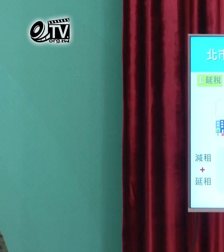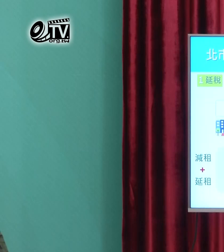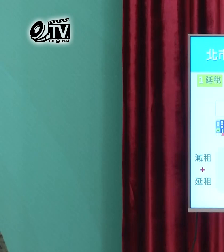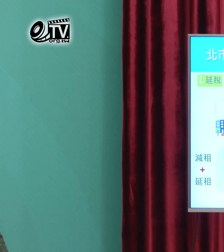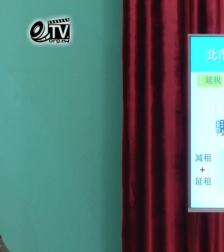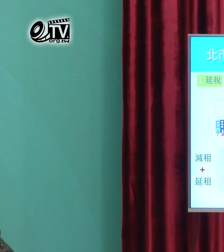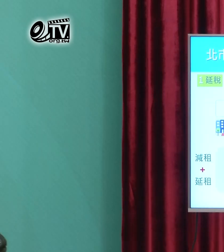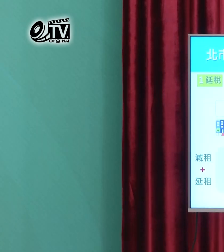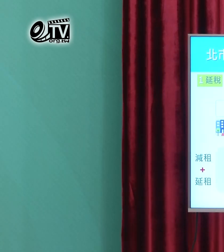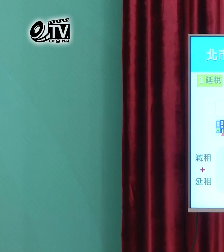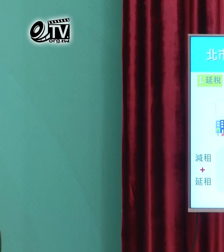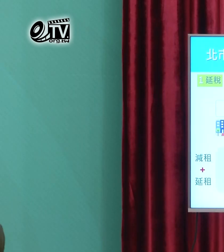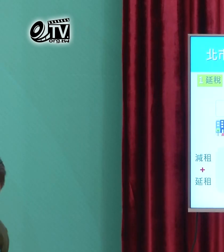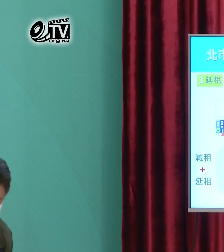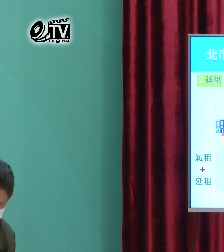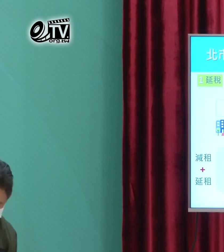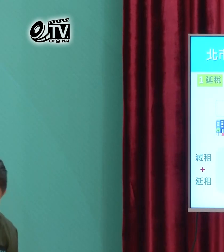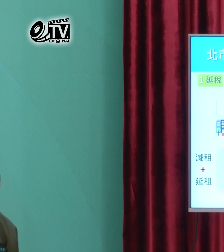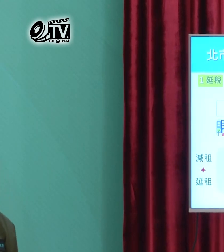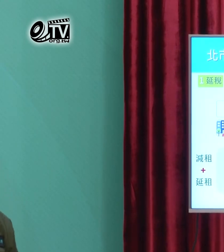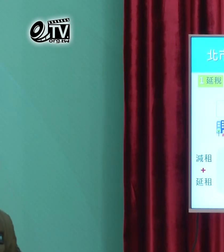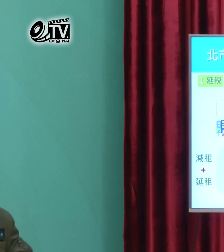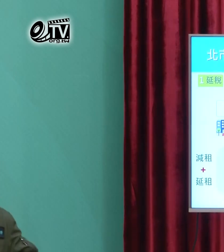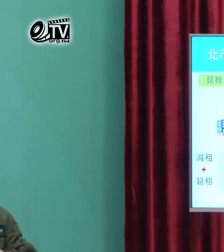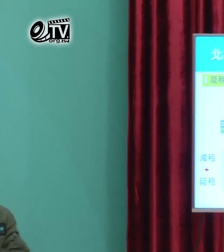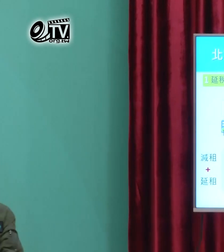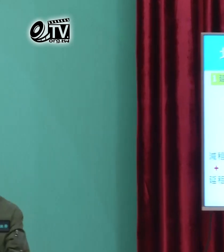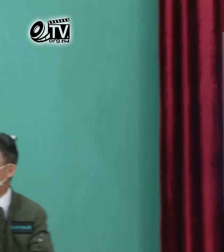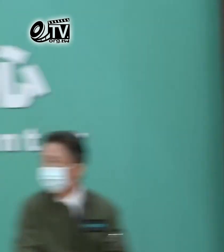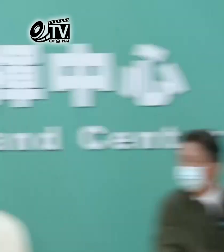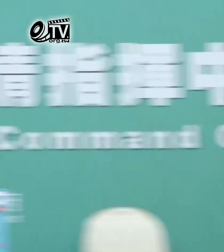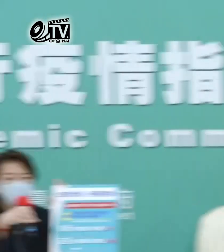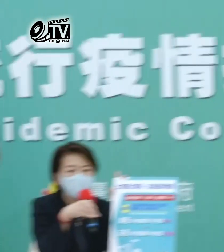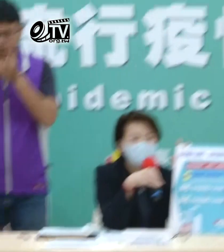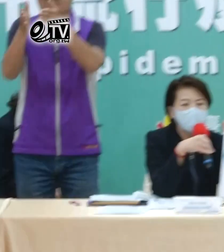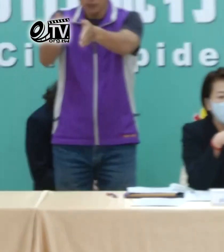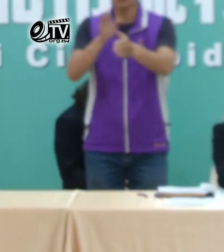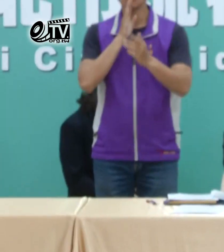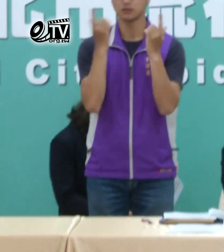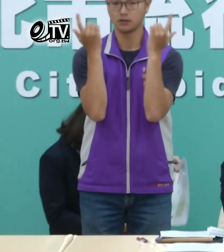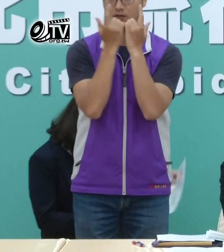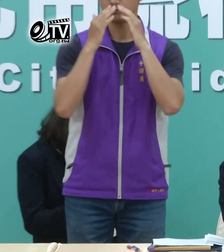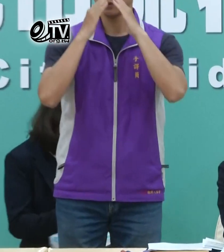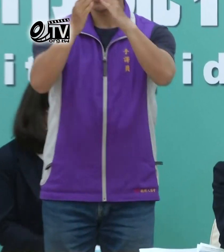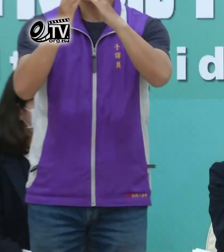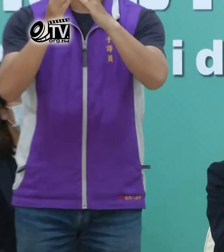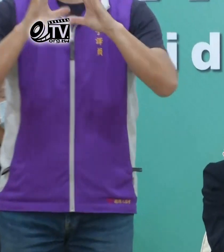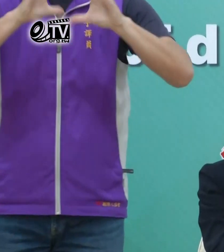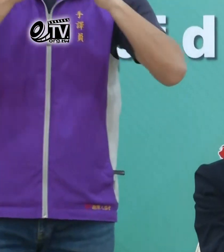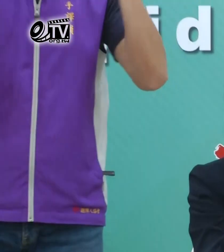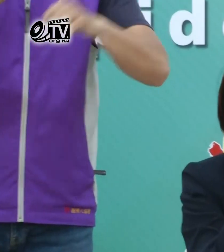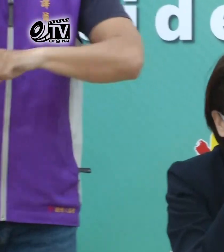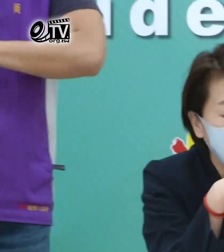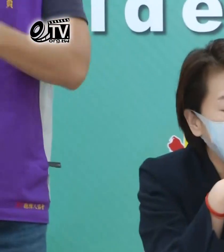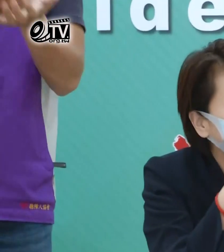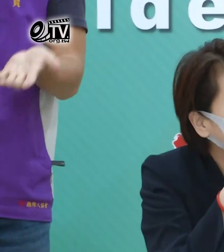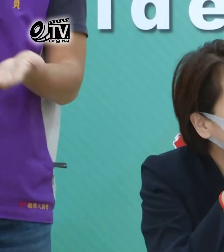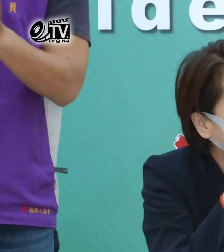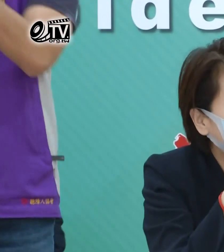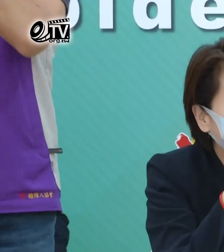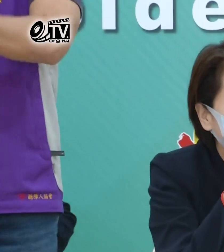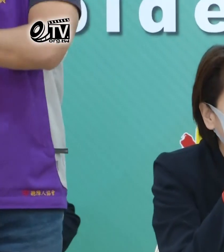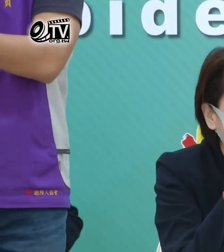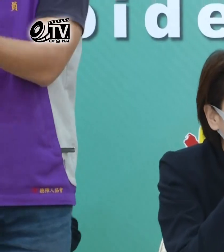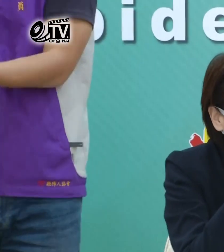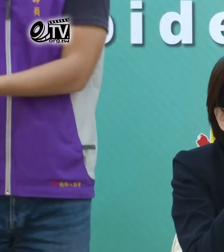好的，那个刚我再还是跟大家强调一下，这次是主要针对台北市的出租国宅跟社宅，